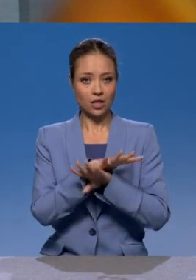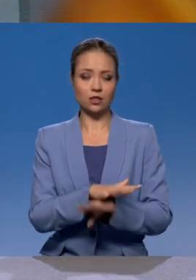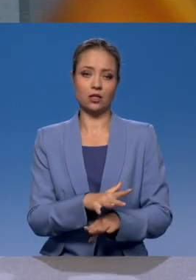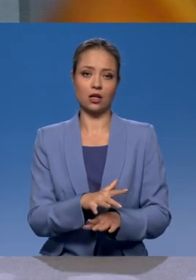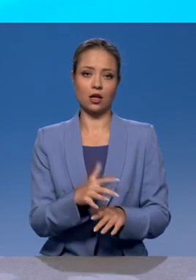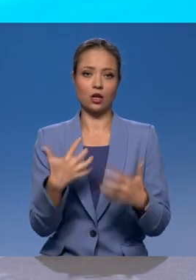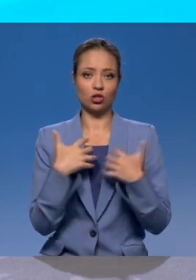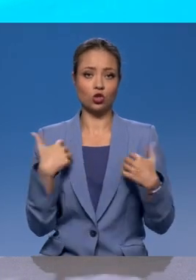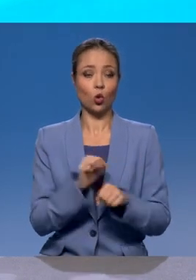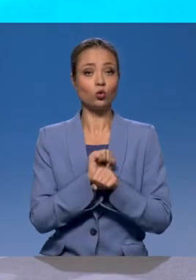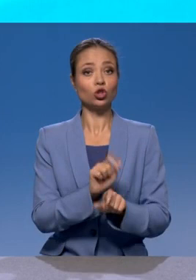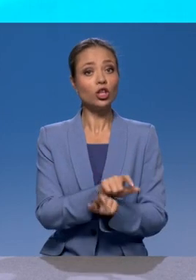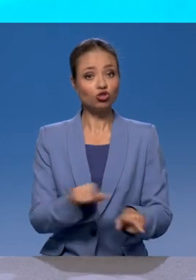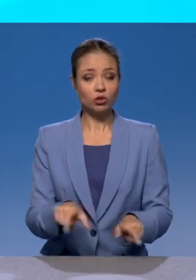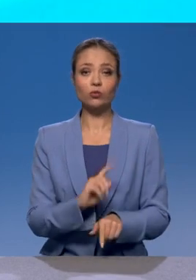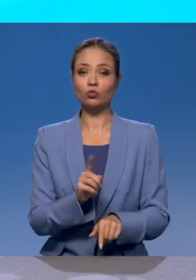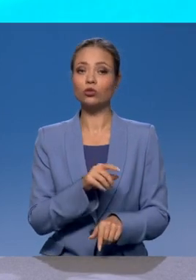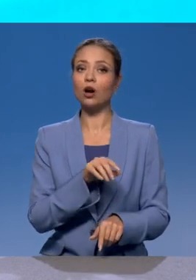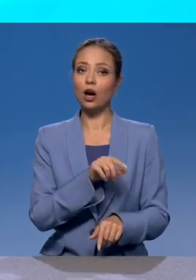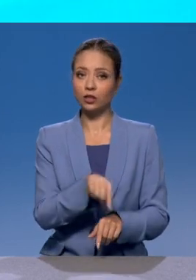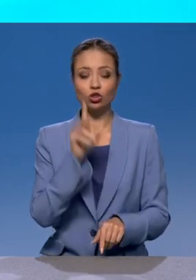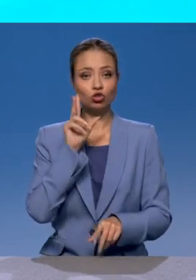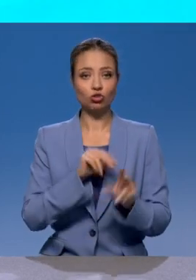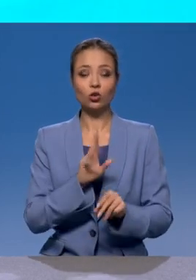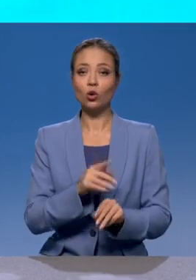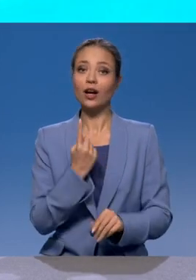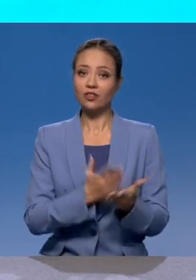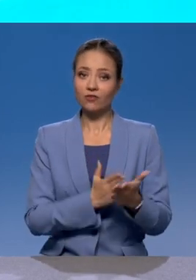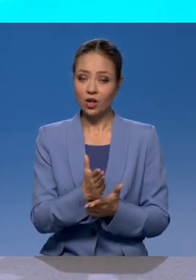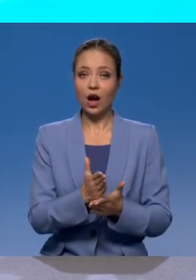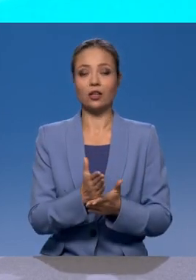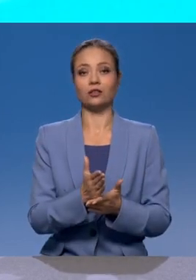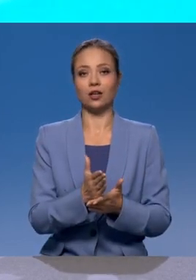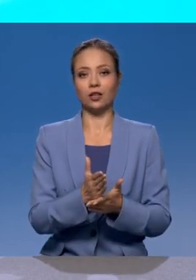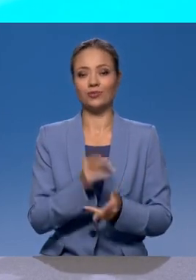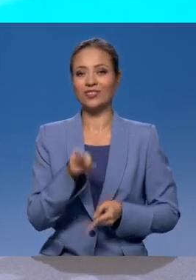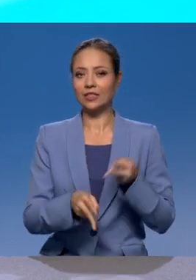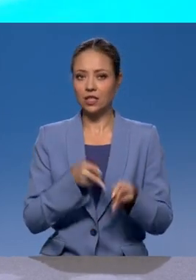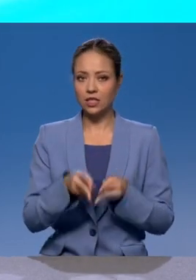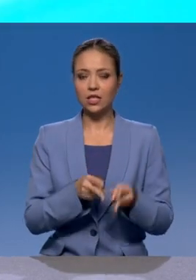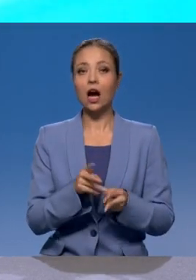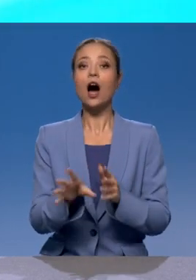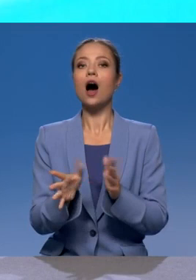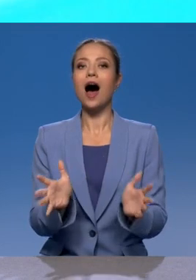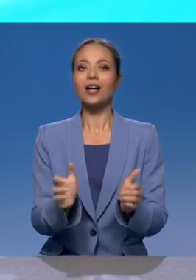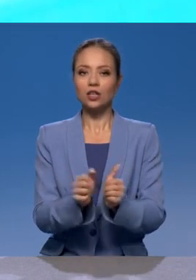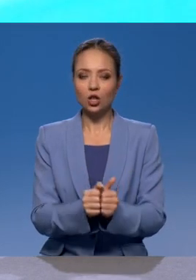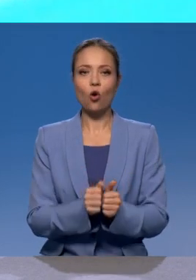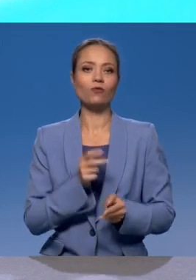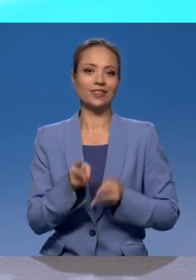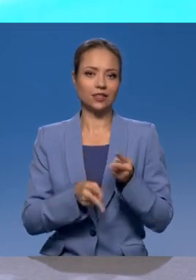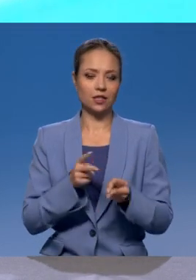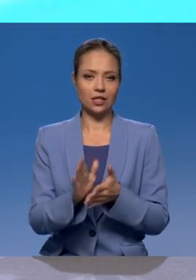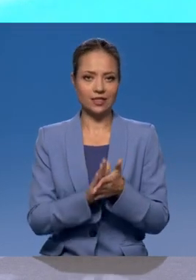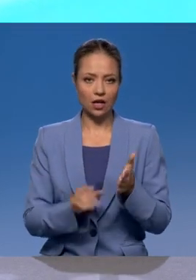их мнению, вариант может быть только один – стерилизация, выпуск, отлов, стерилизация, выпуск снова в